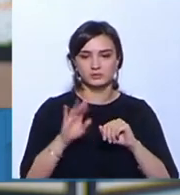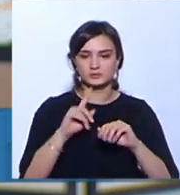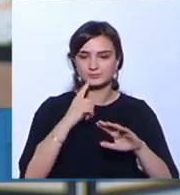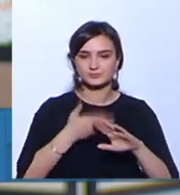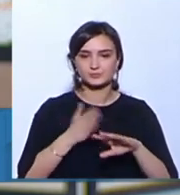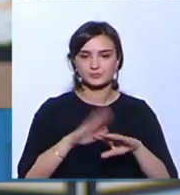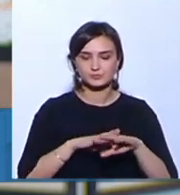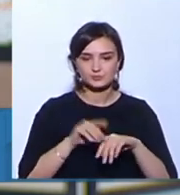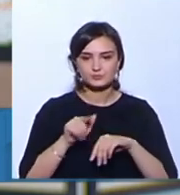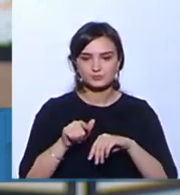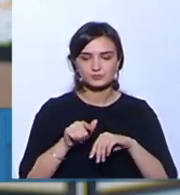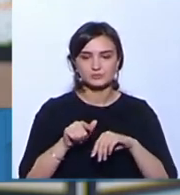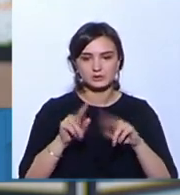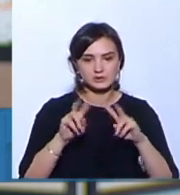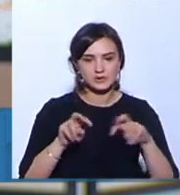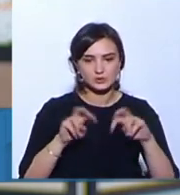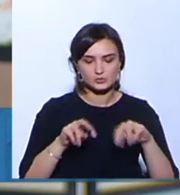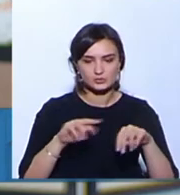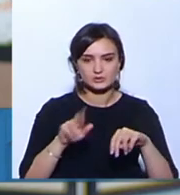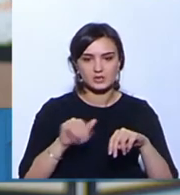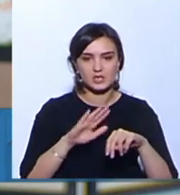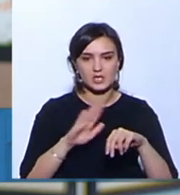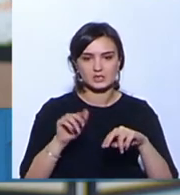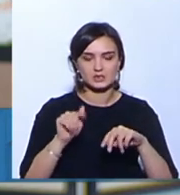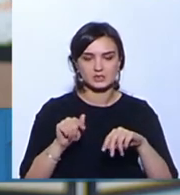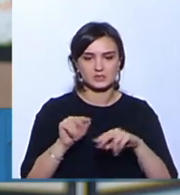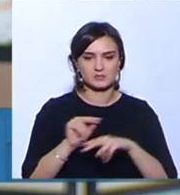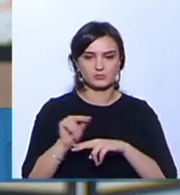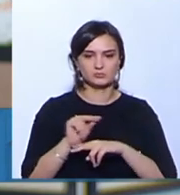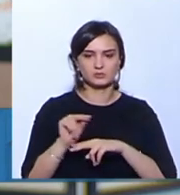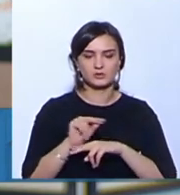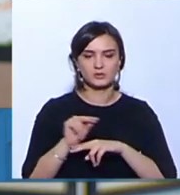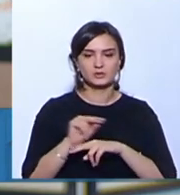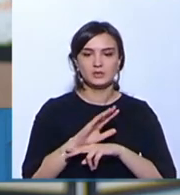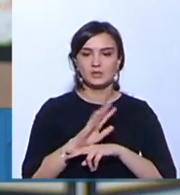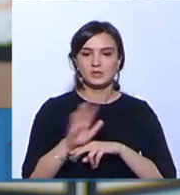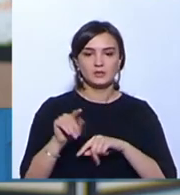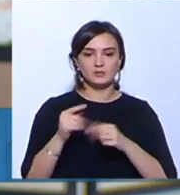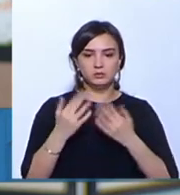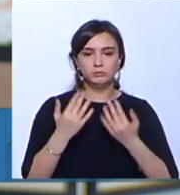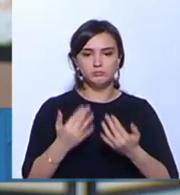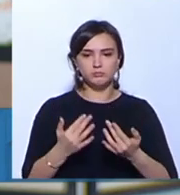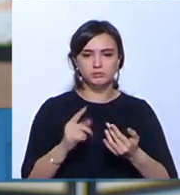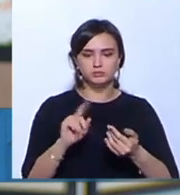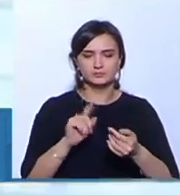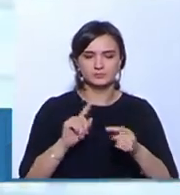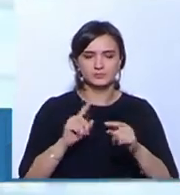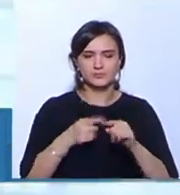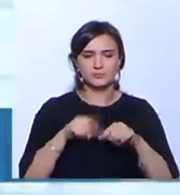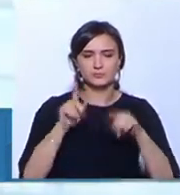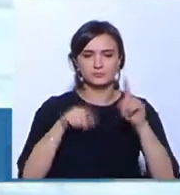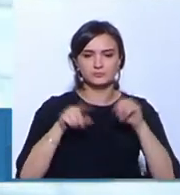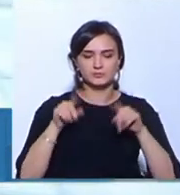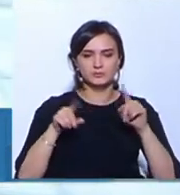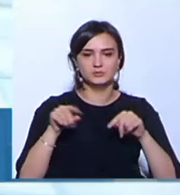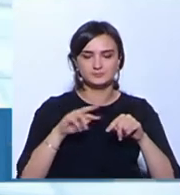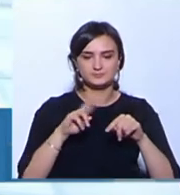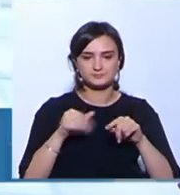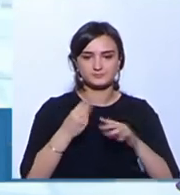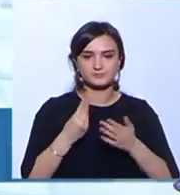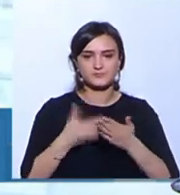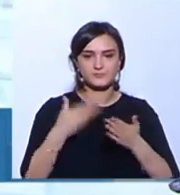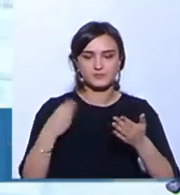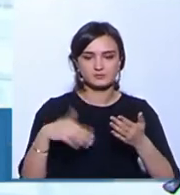რთულად სადიაგნოსტიკოა და არც სამკურნალოდ არ მოითხოვს რაღაც იშვიათ და